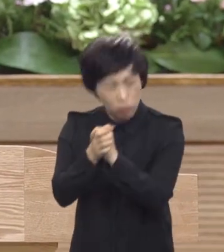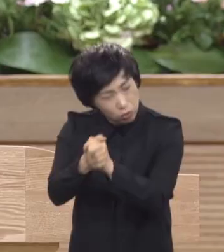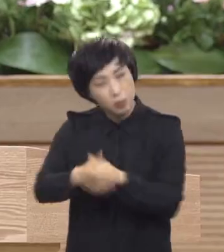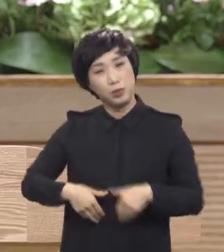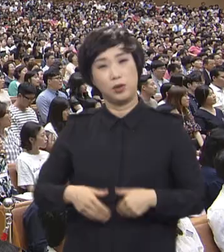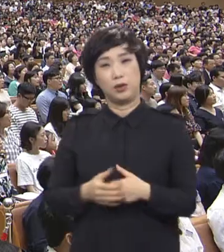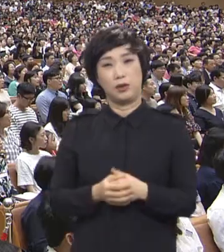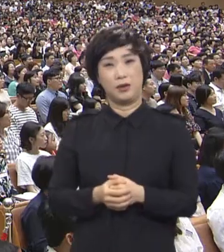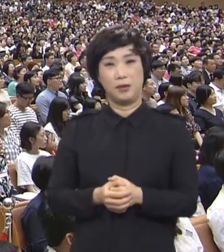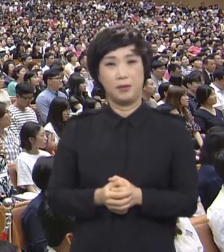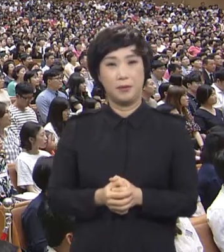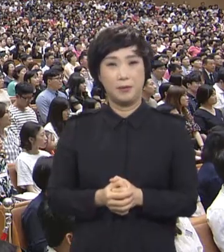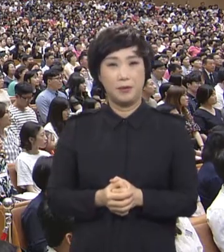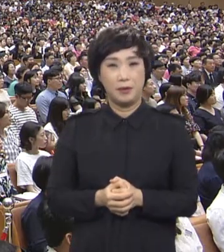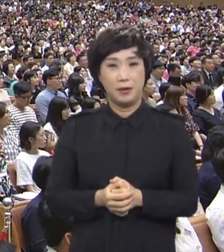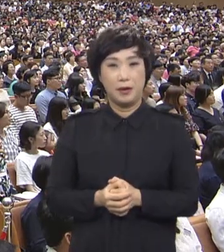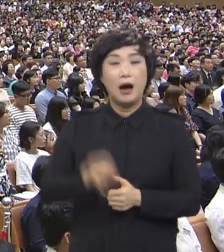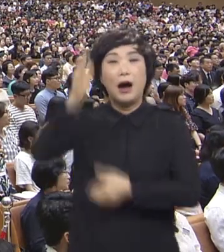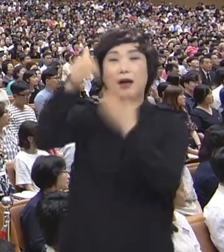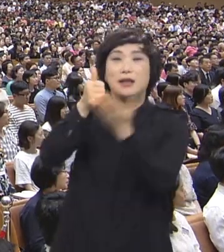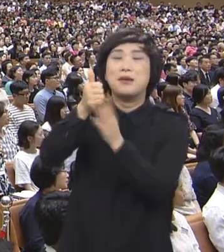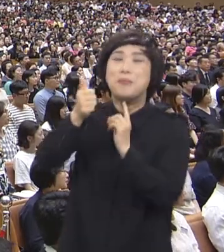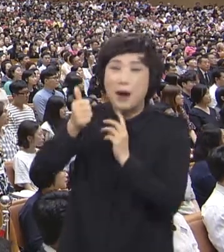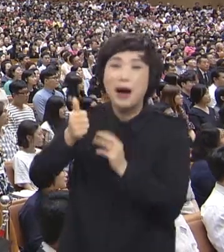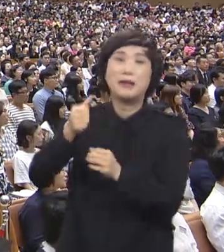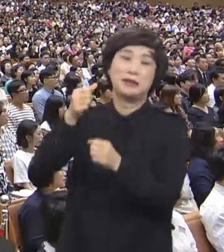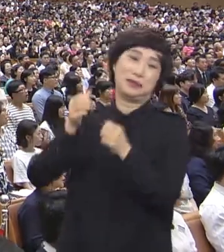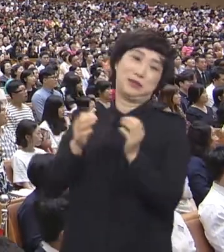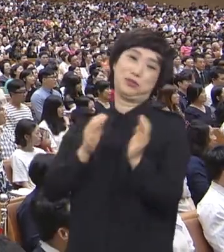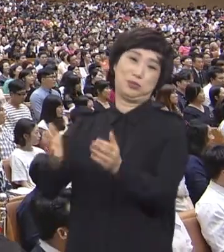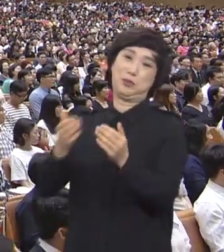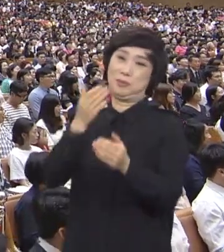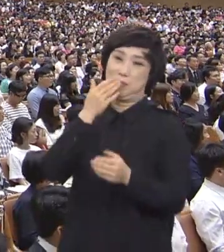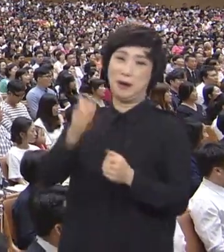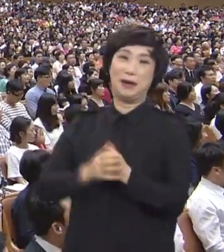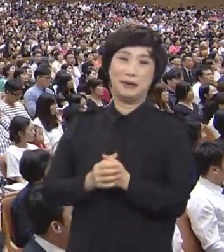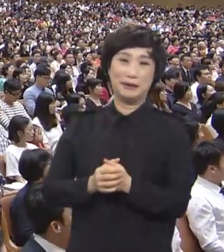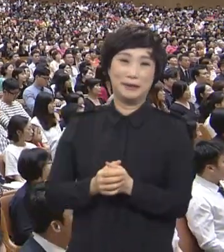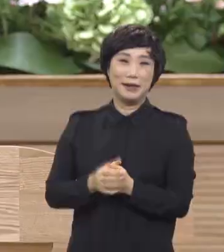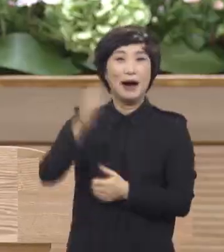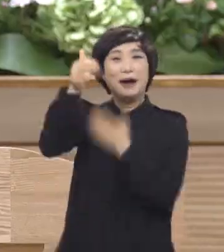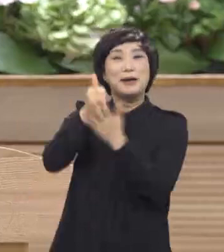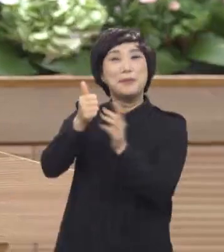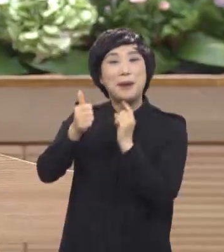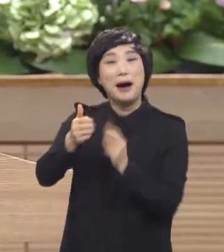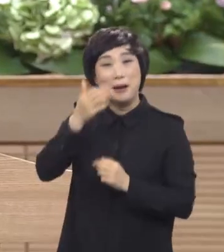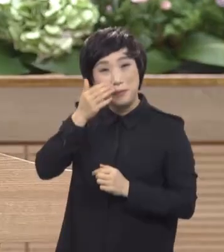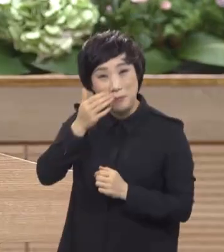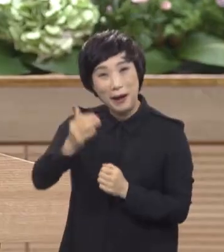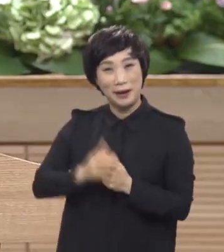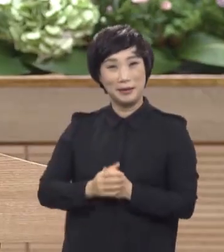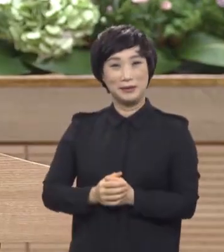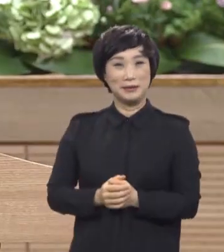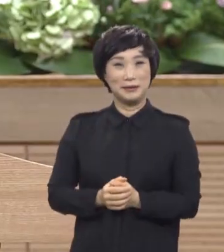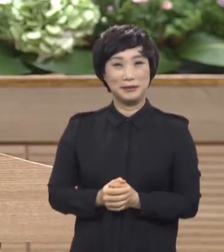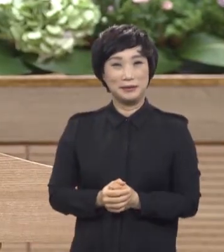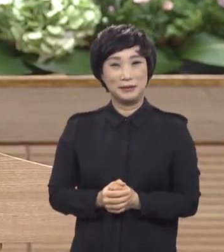것입니다 하나님만이 만들어줄 수 있습니다 하나님만이 할 수 있습니다